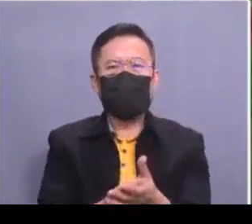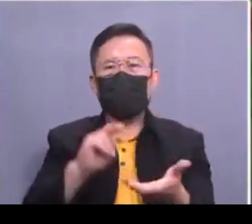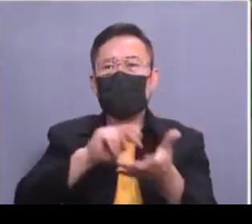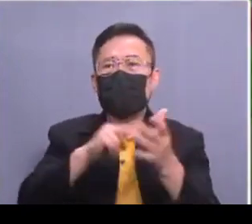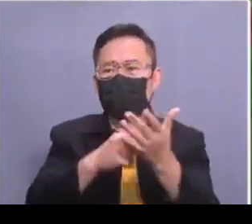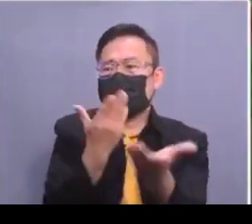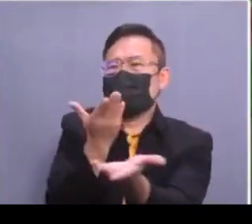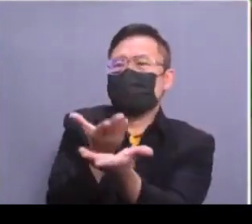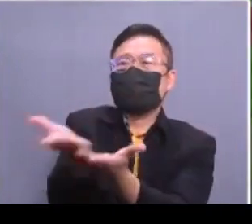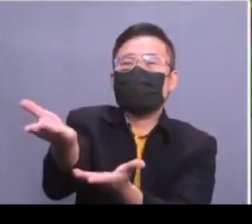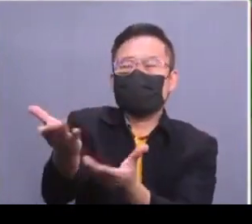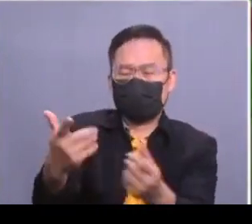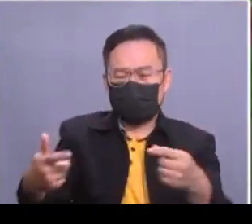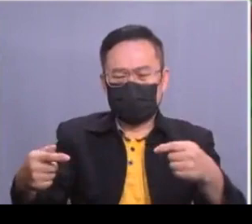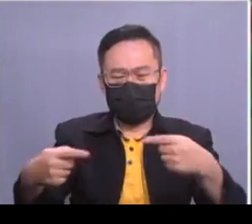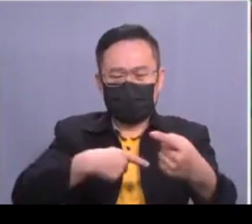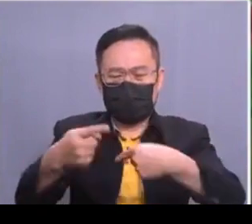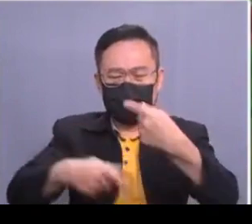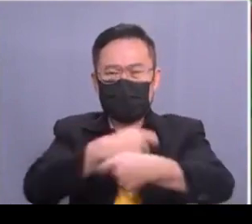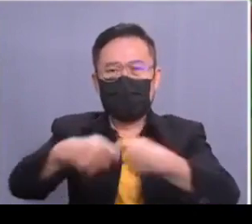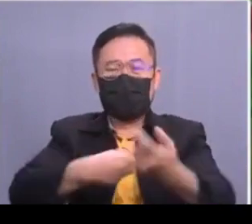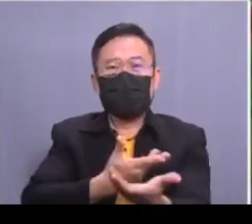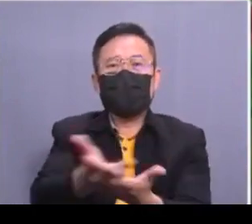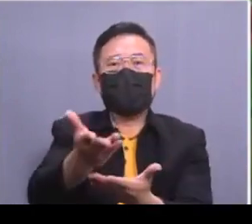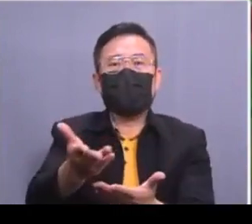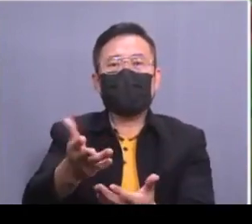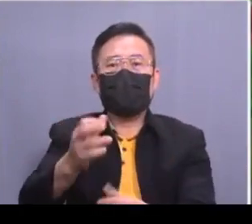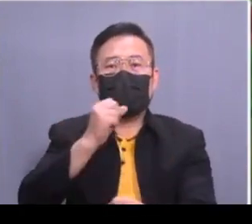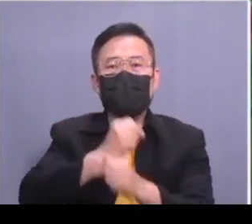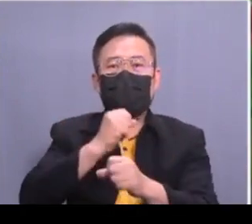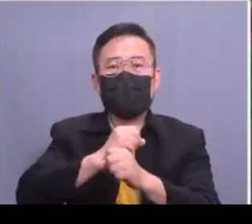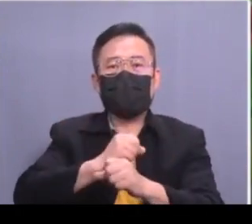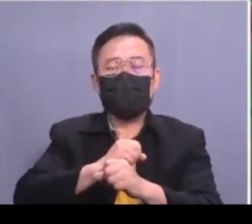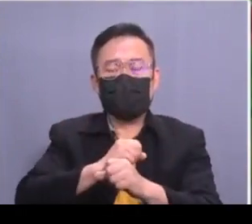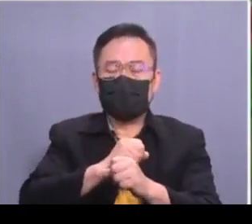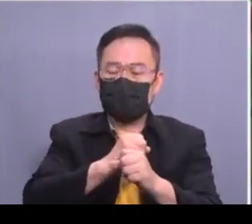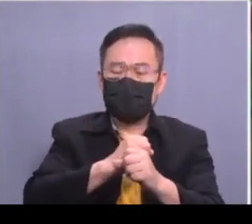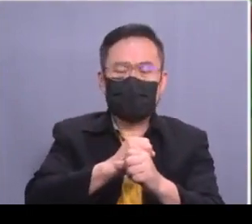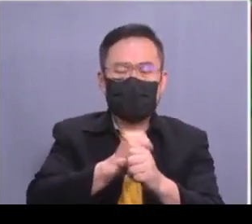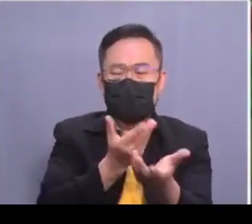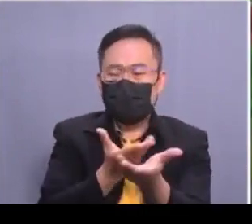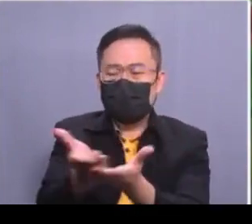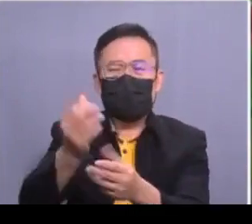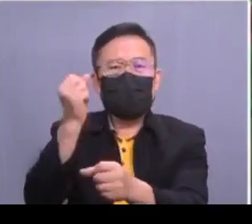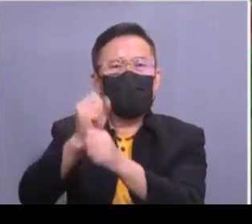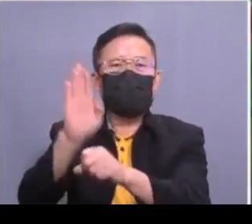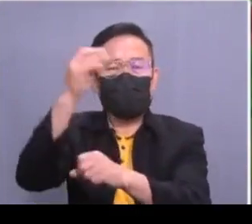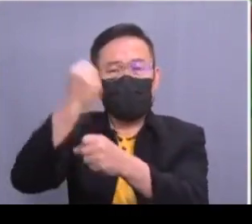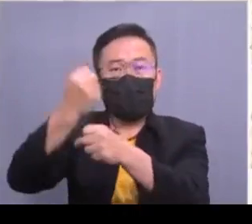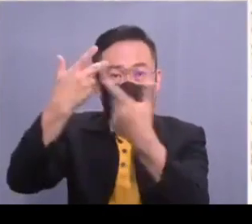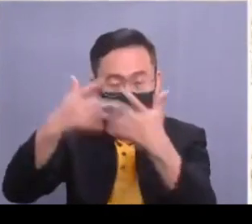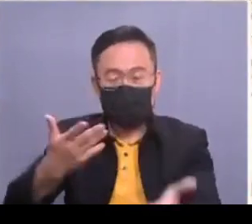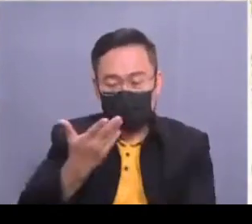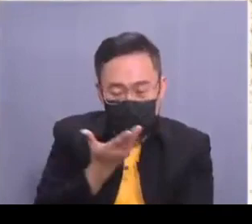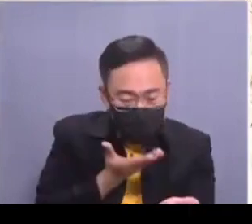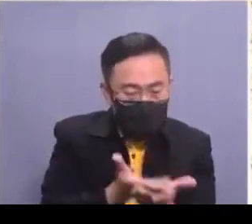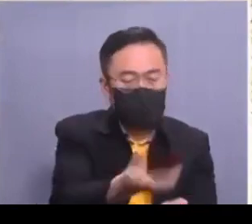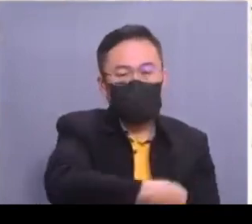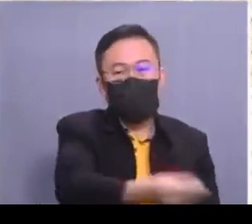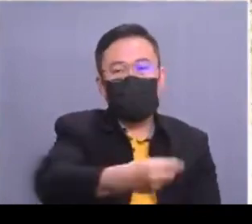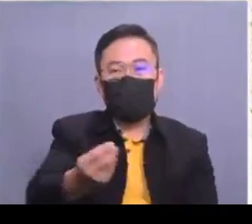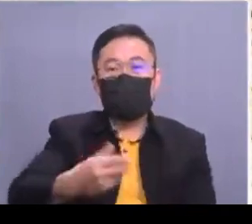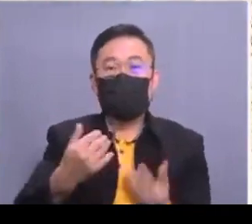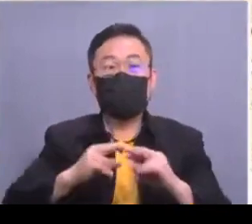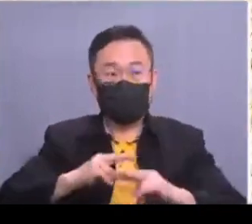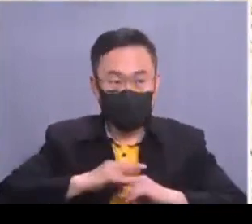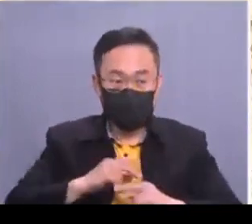จุถุงซึ่งขายอยู่ในท้องตลาดนั่นแหละครับไม่ได้สิ่งเสียหายนะครับแต่ว่าหากพี่น้องเกษตรกรได้รู้ตัวเองก่อนง่ายๆก็คือต้